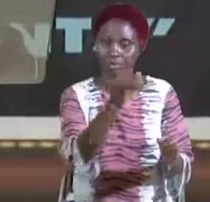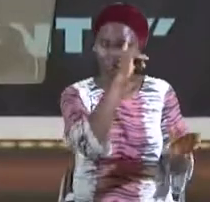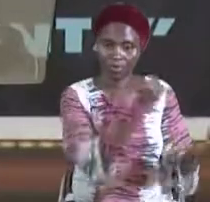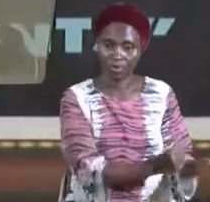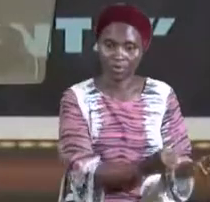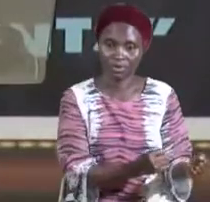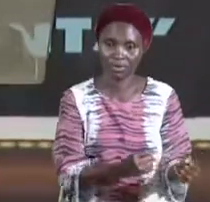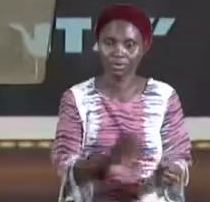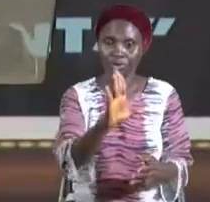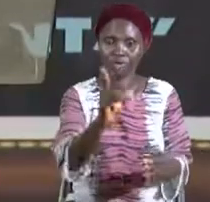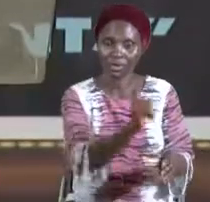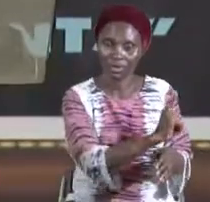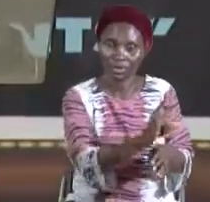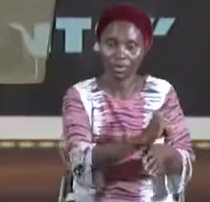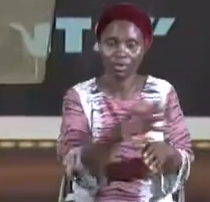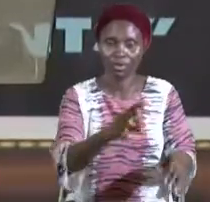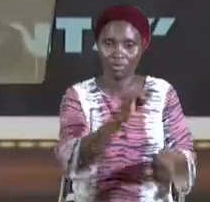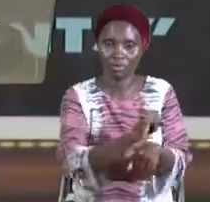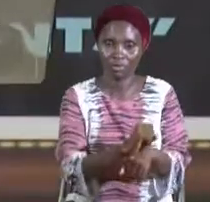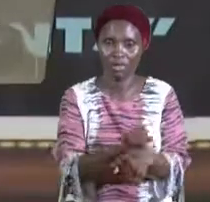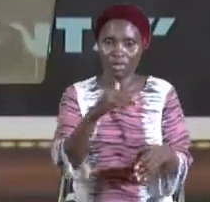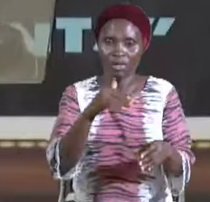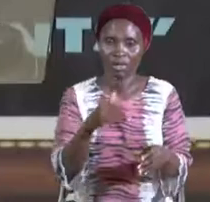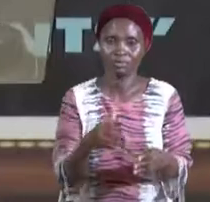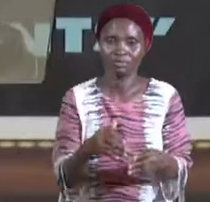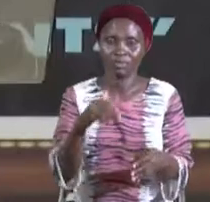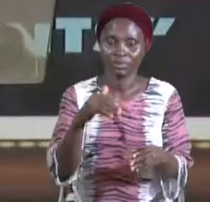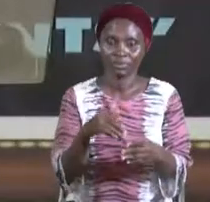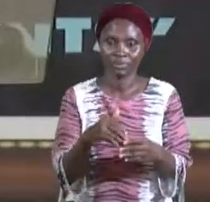Jésus-Christ devant Dieu notre Père.